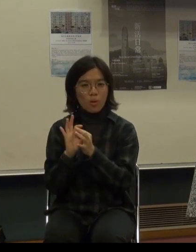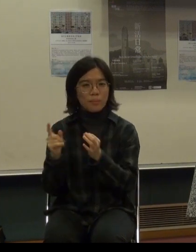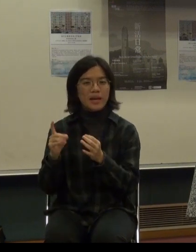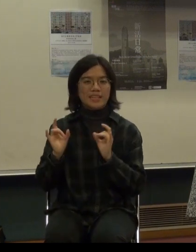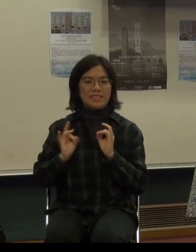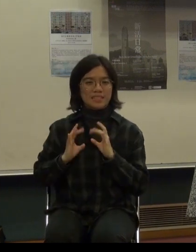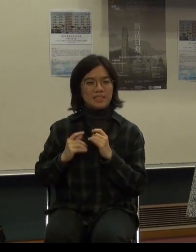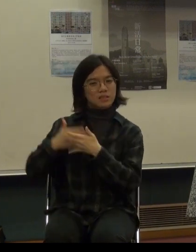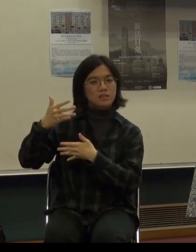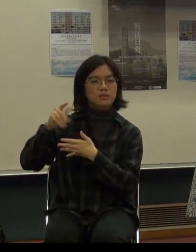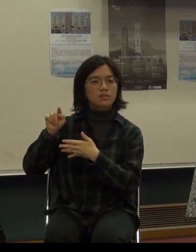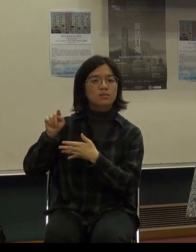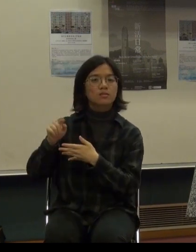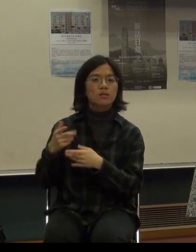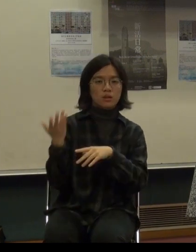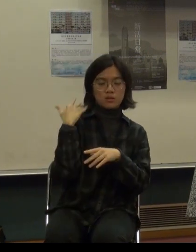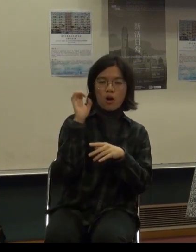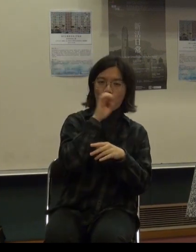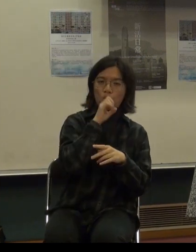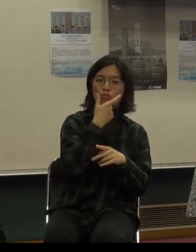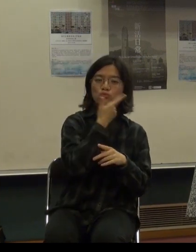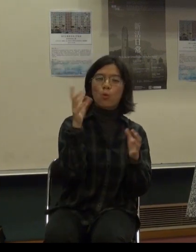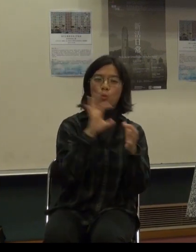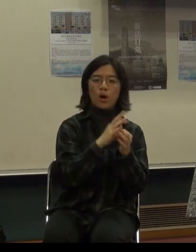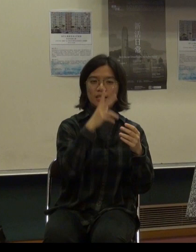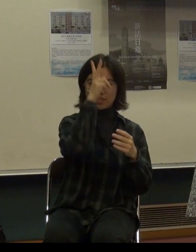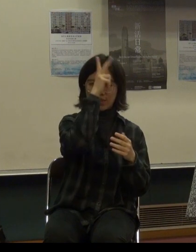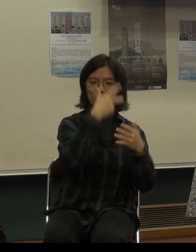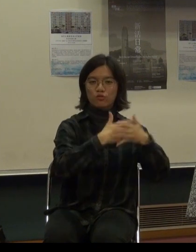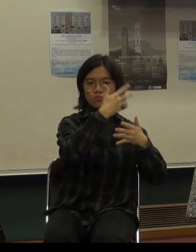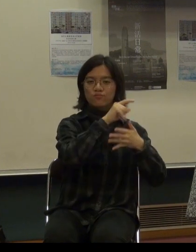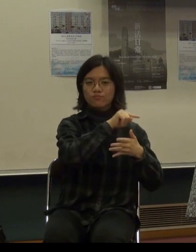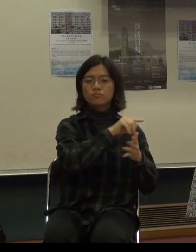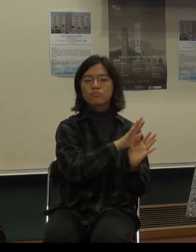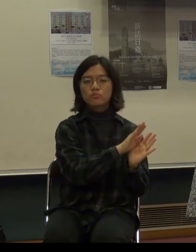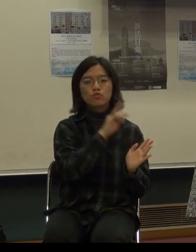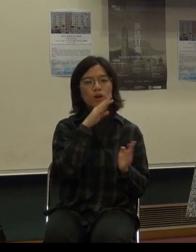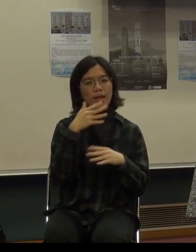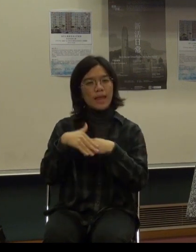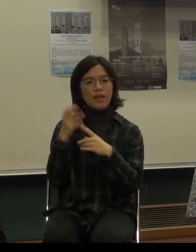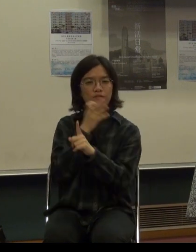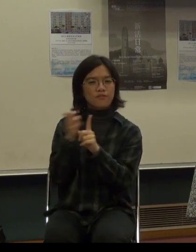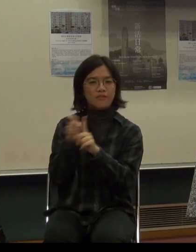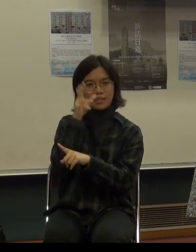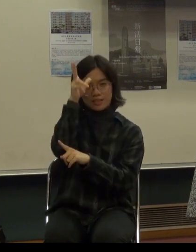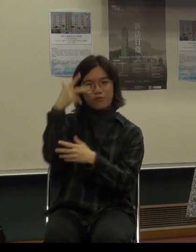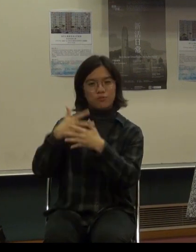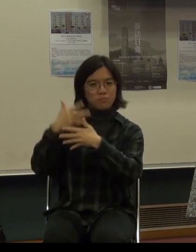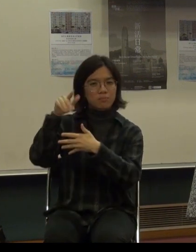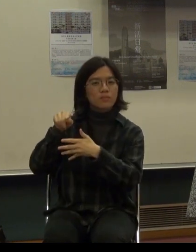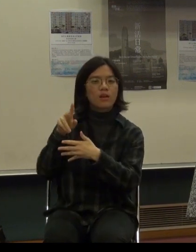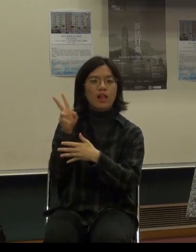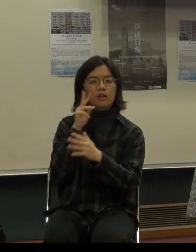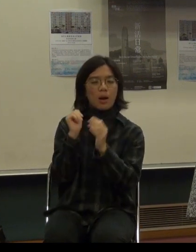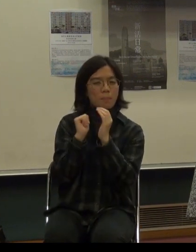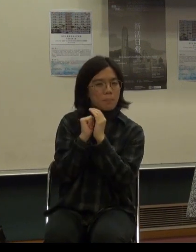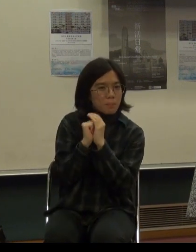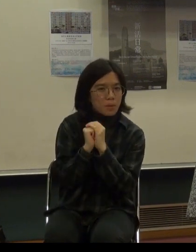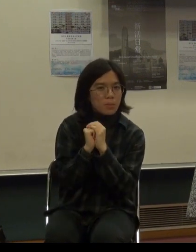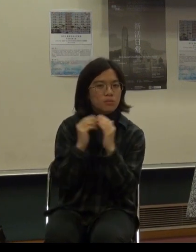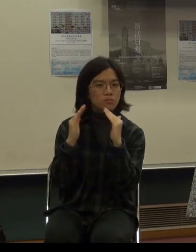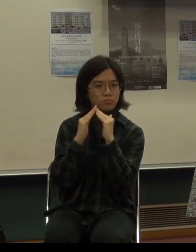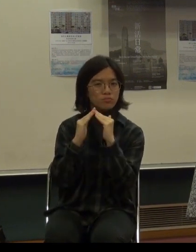講嗰啲全部都係政府嘅東西啊，嚇！即係非政府嘅東西，你譬如教堂嚇，我睇呢個100年